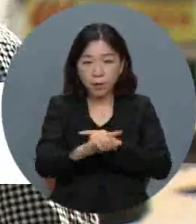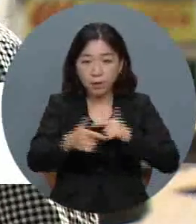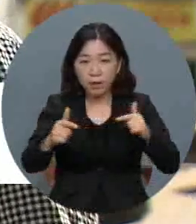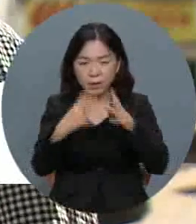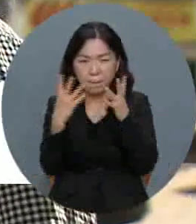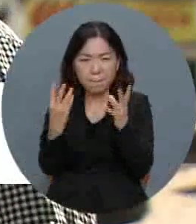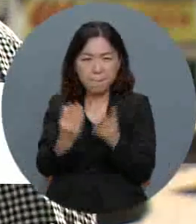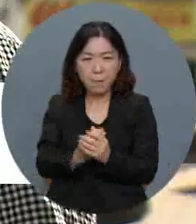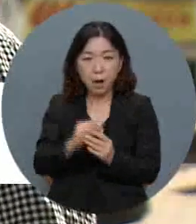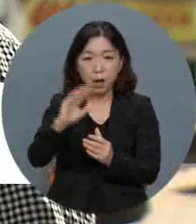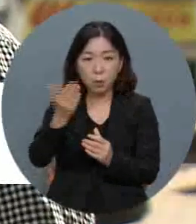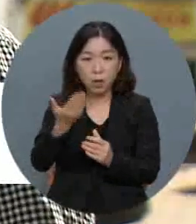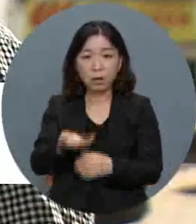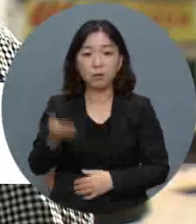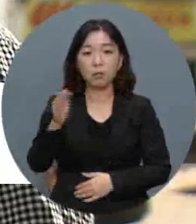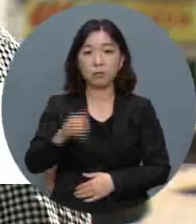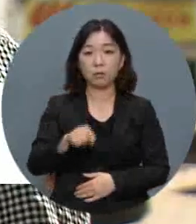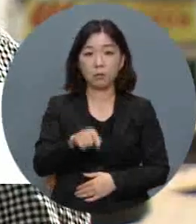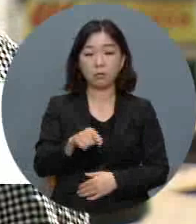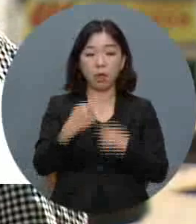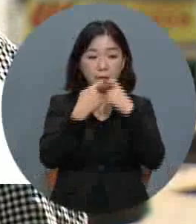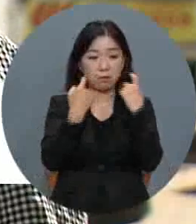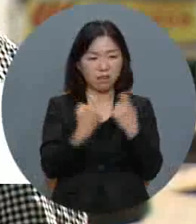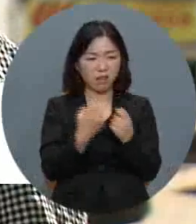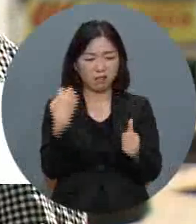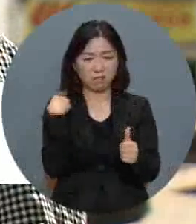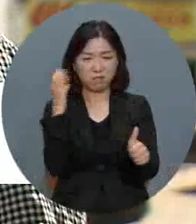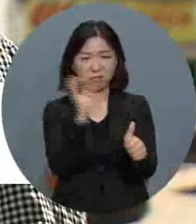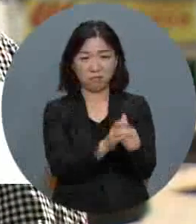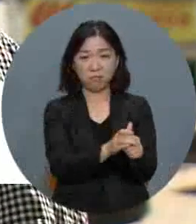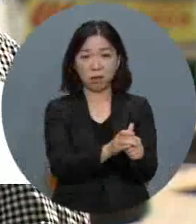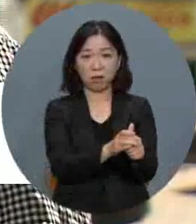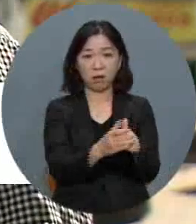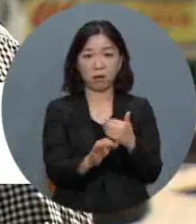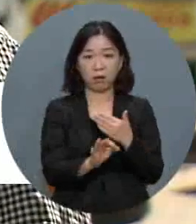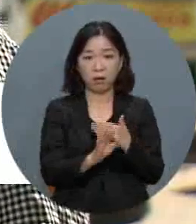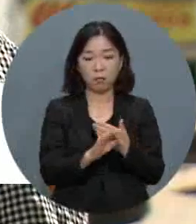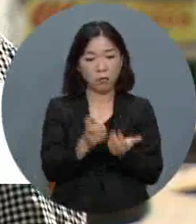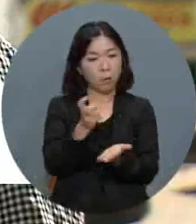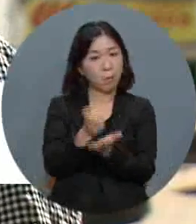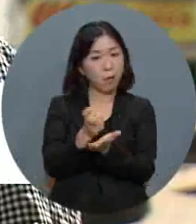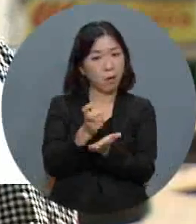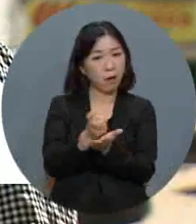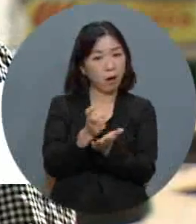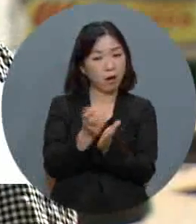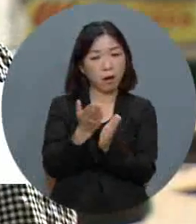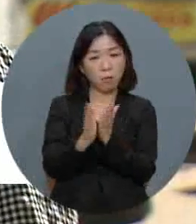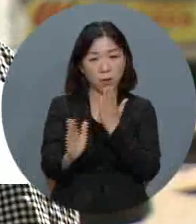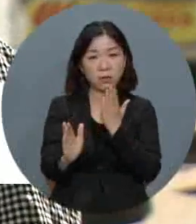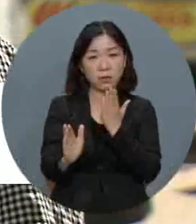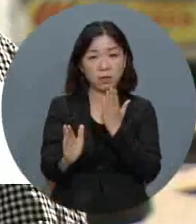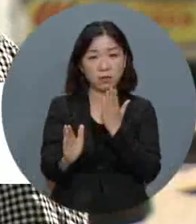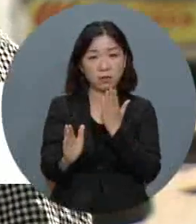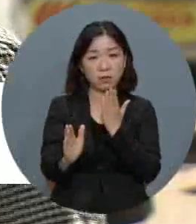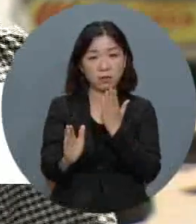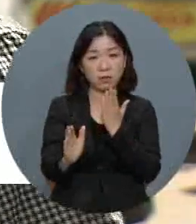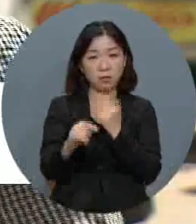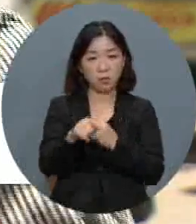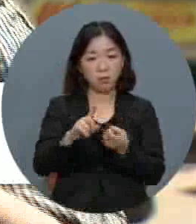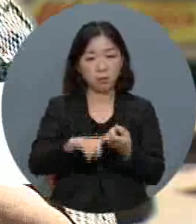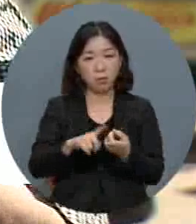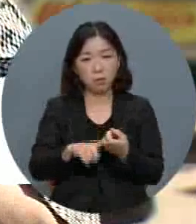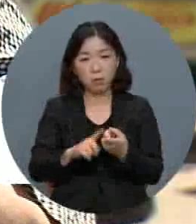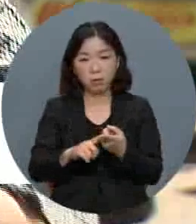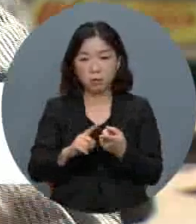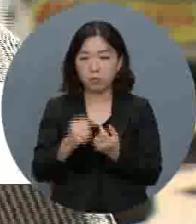부분인데 그런 부분들이 개인들에게 책임이 있다라는 법적으로는 맞지 않는 해서 풀고 뭐 상담사